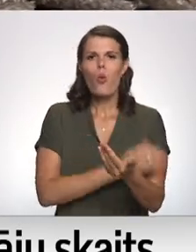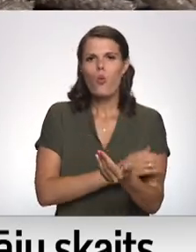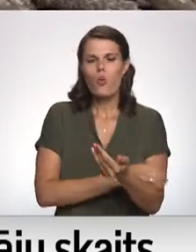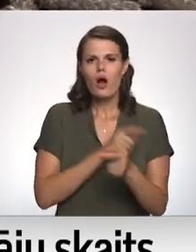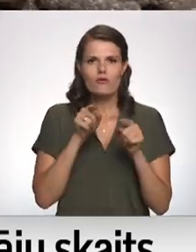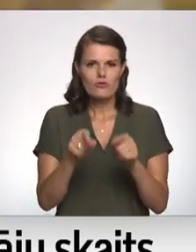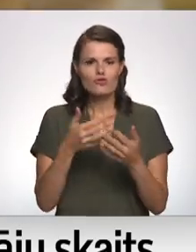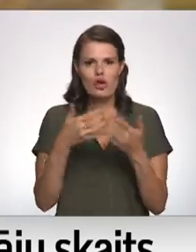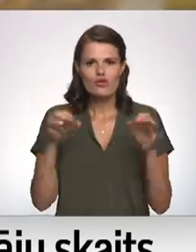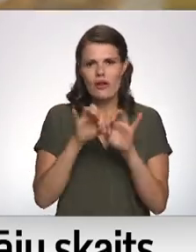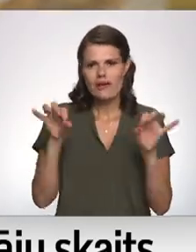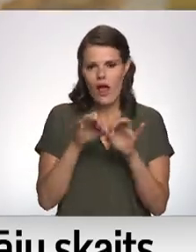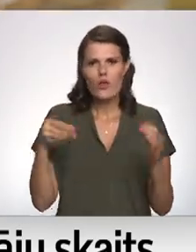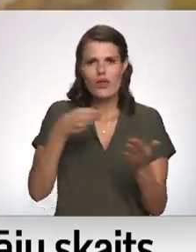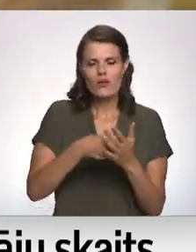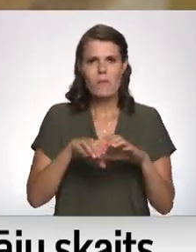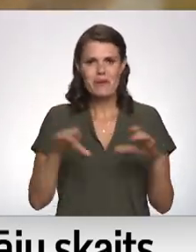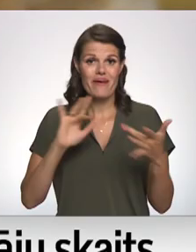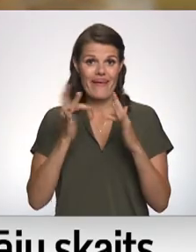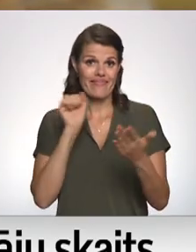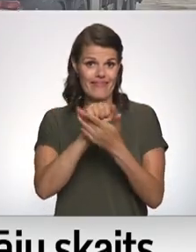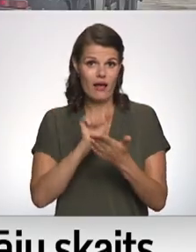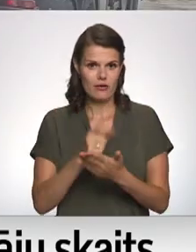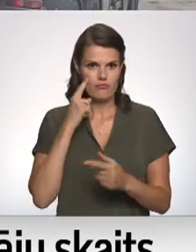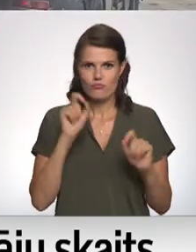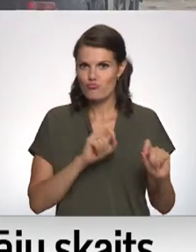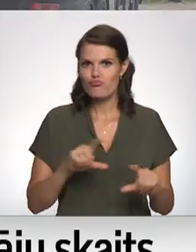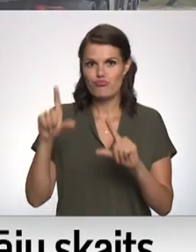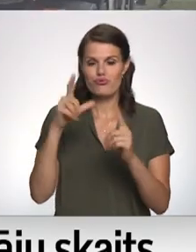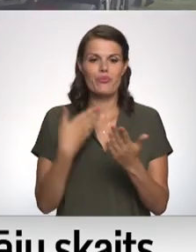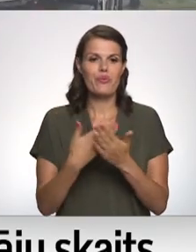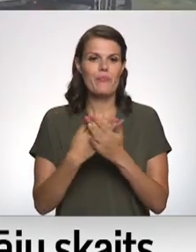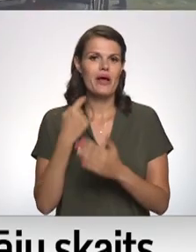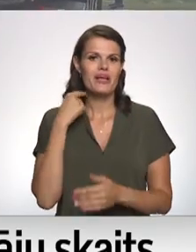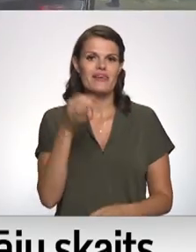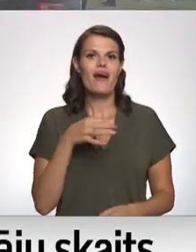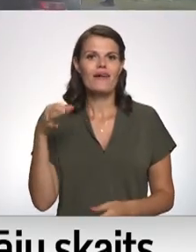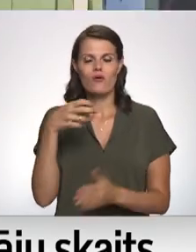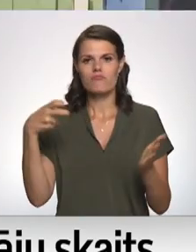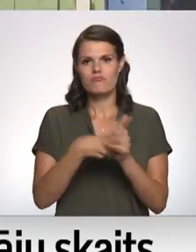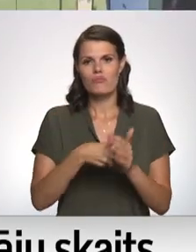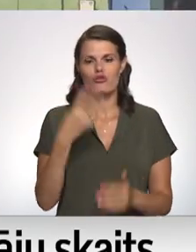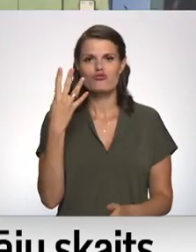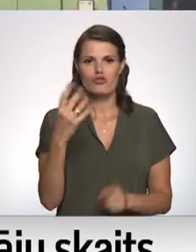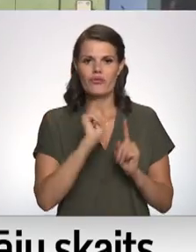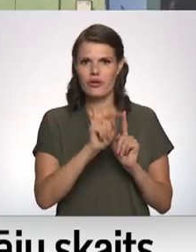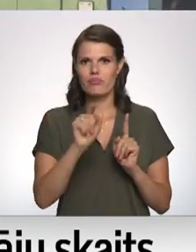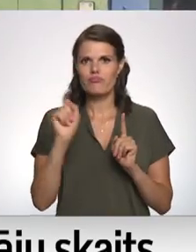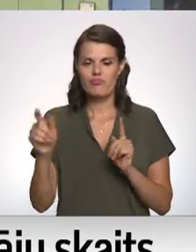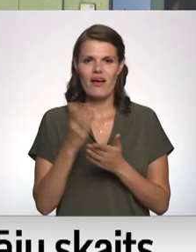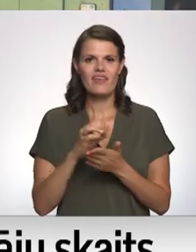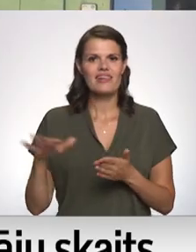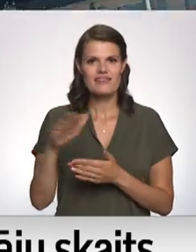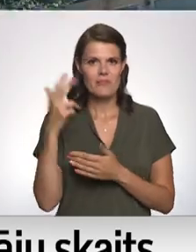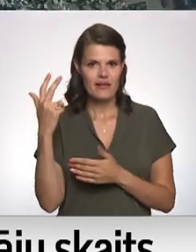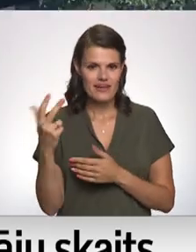brikašu iegādi pēc sludinājumiem interneta vietnēs, strauji aug. Piemēram, Rīgas reģionā reģistrēti vismaz 4 gadījumi, Vidzemē